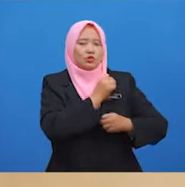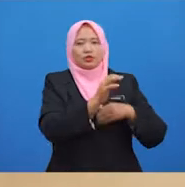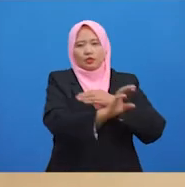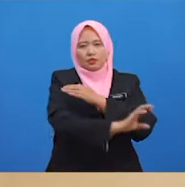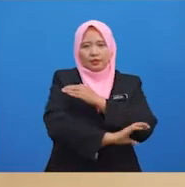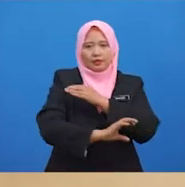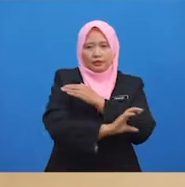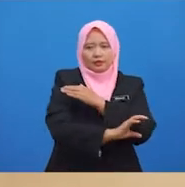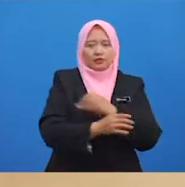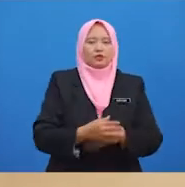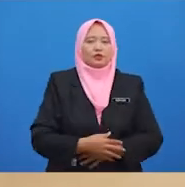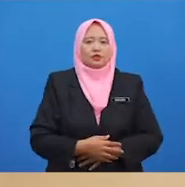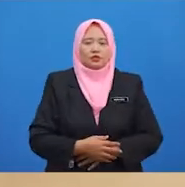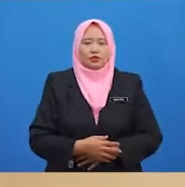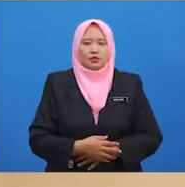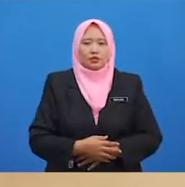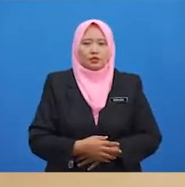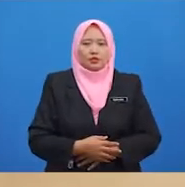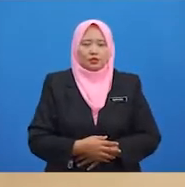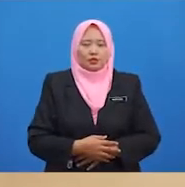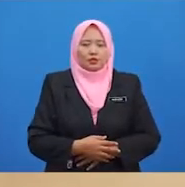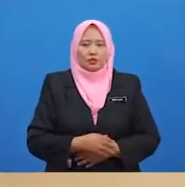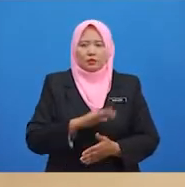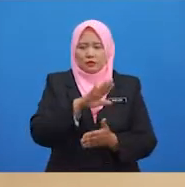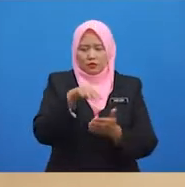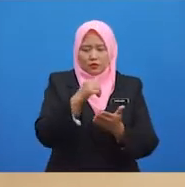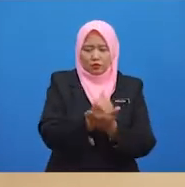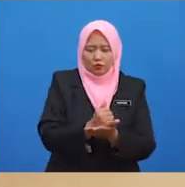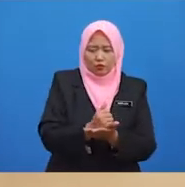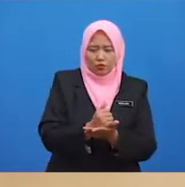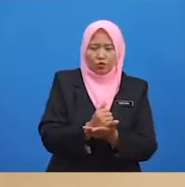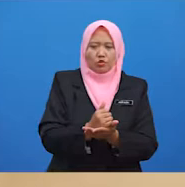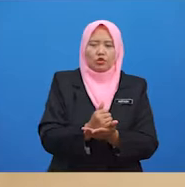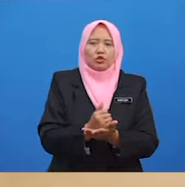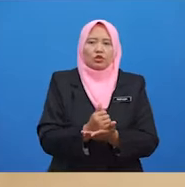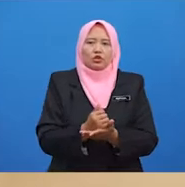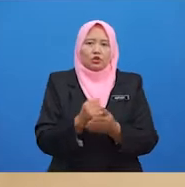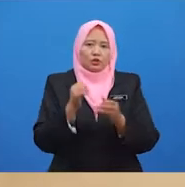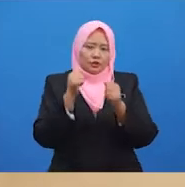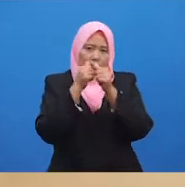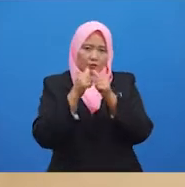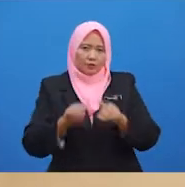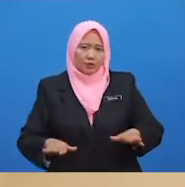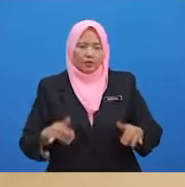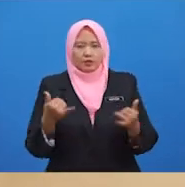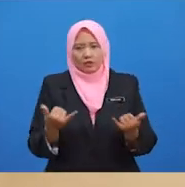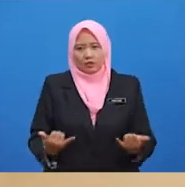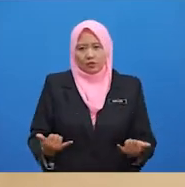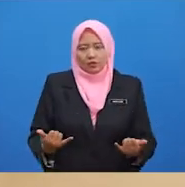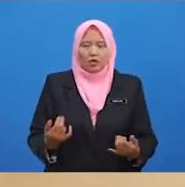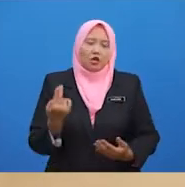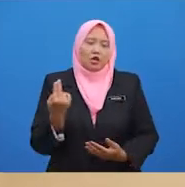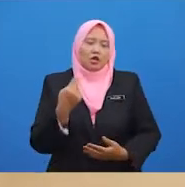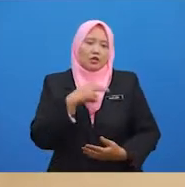Kemerdekaan yang telah kita kecapi hari ini adalah daripada hasil kerja keras para pejuang negara pada